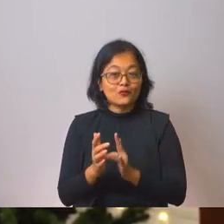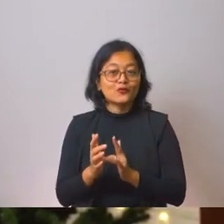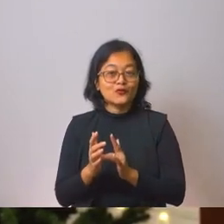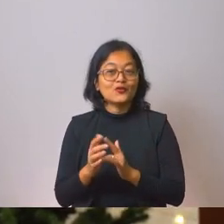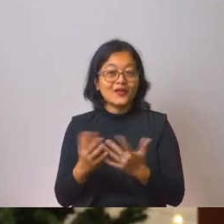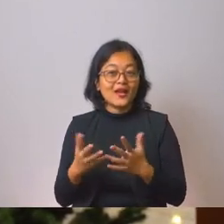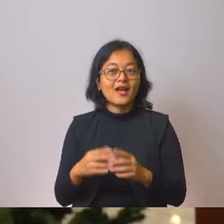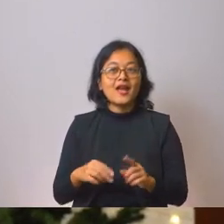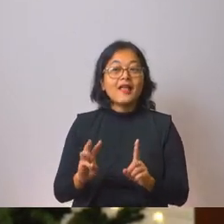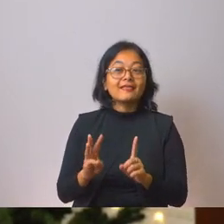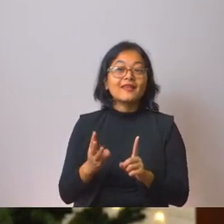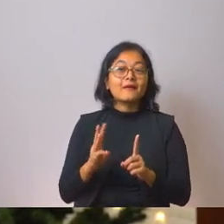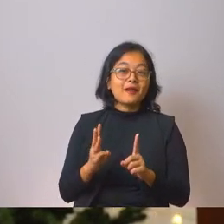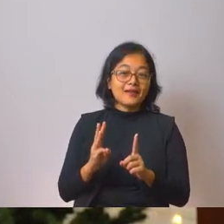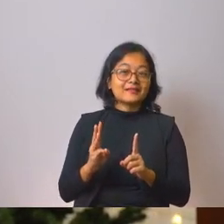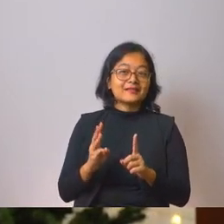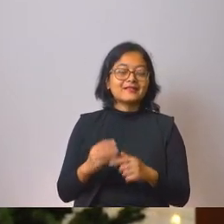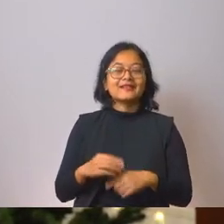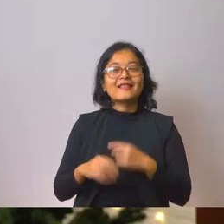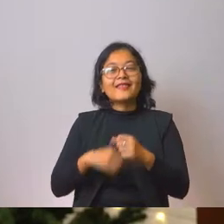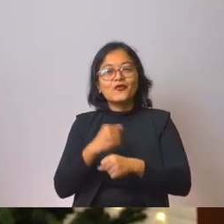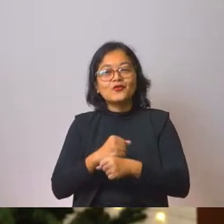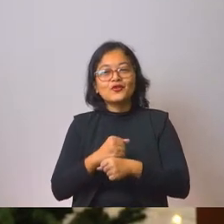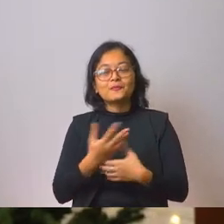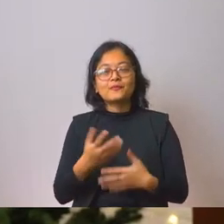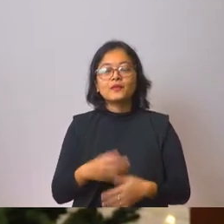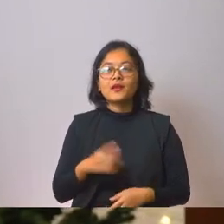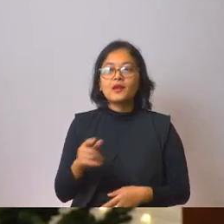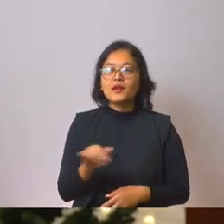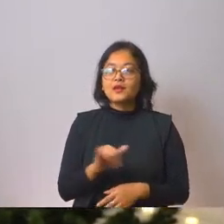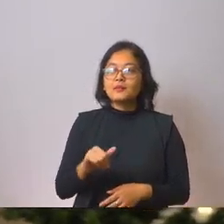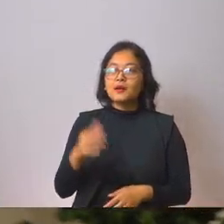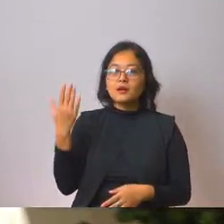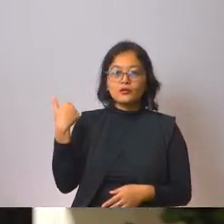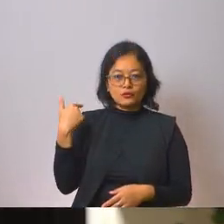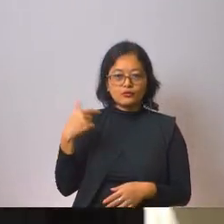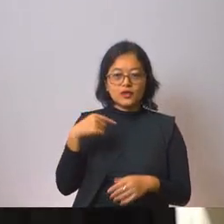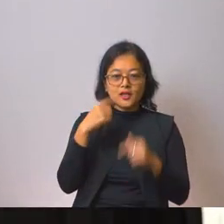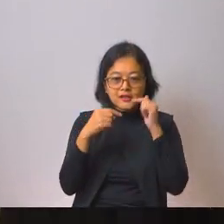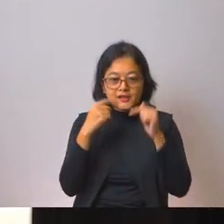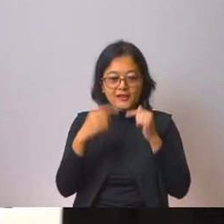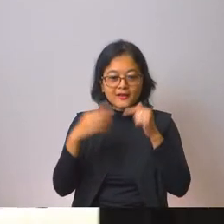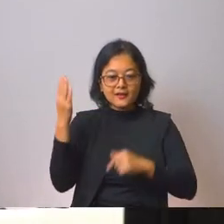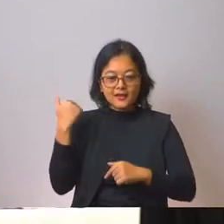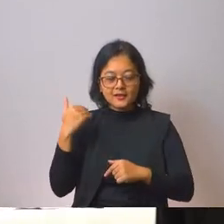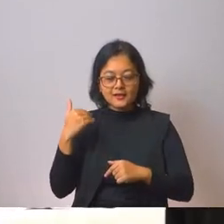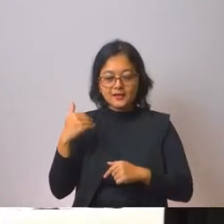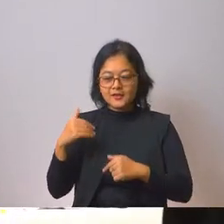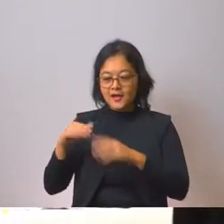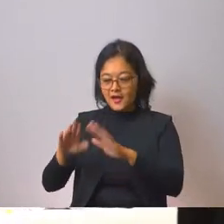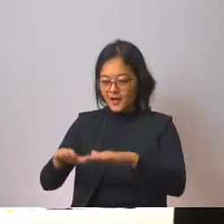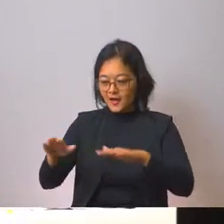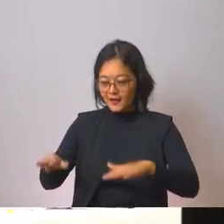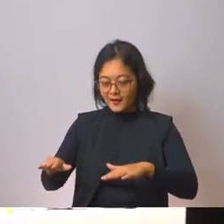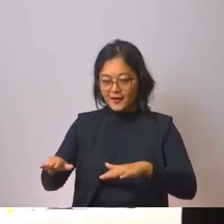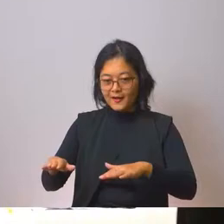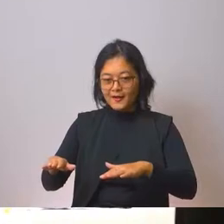berbicara dengan begitu banyak orang terpelajar. Dan orang terpelajar itu memberi ruang untuknya, bahkan berhari-hari